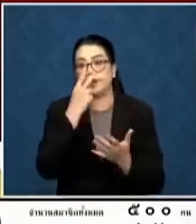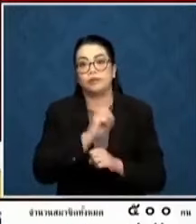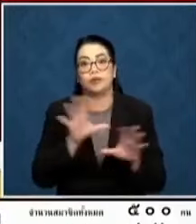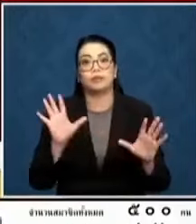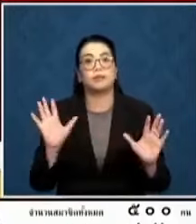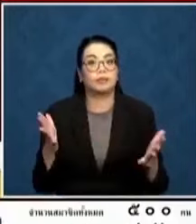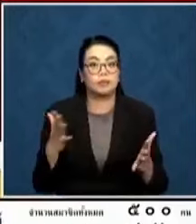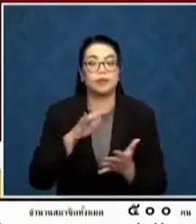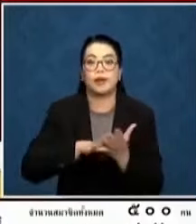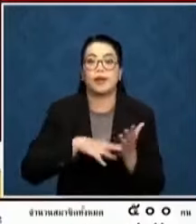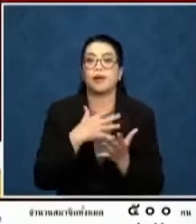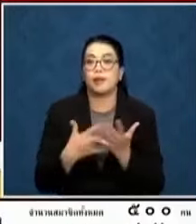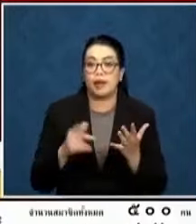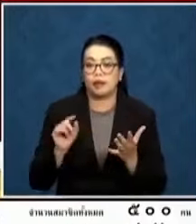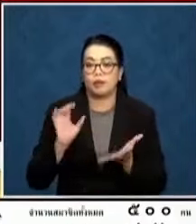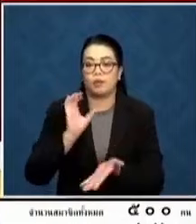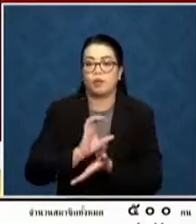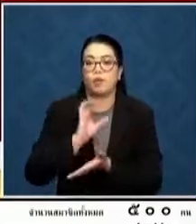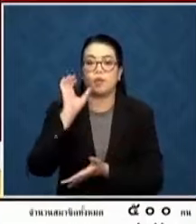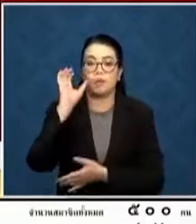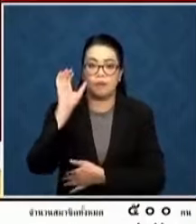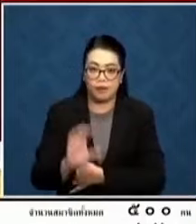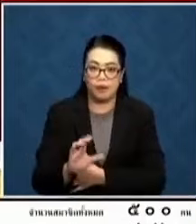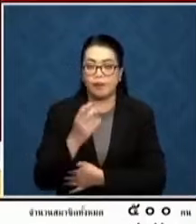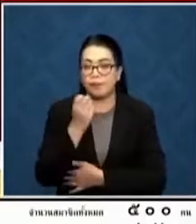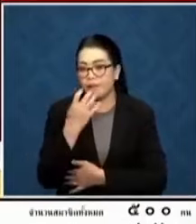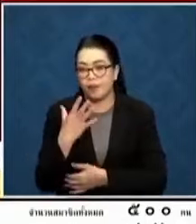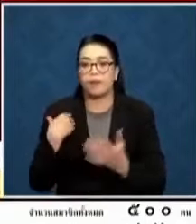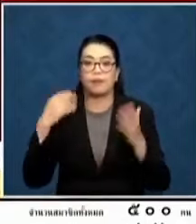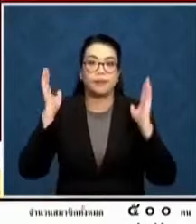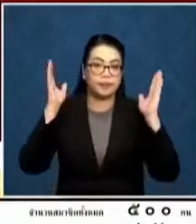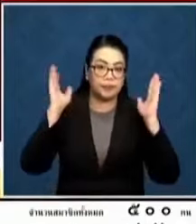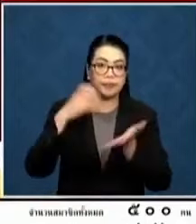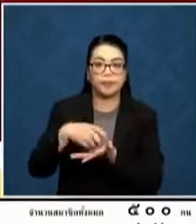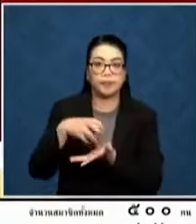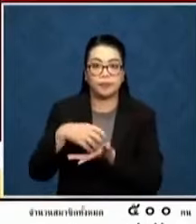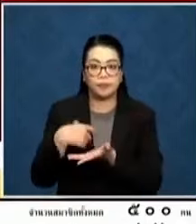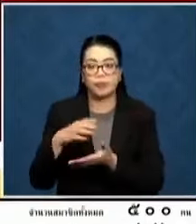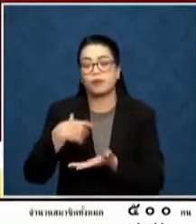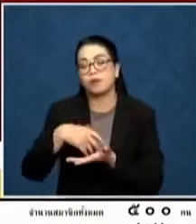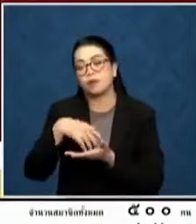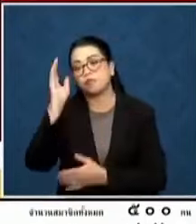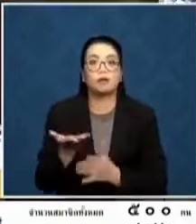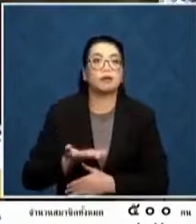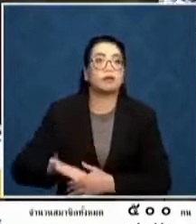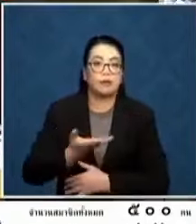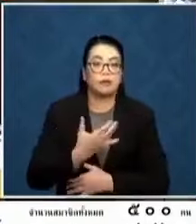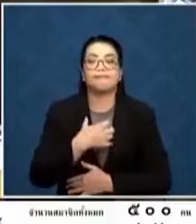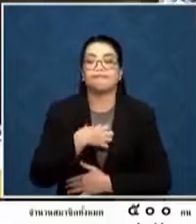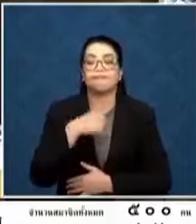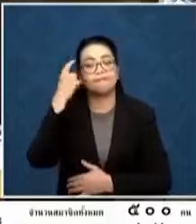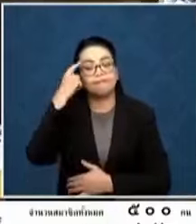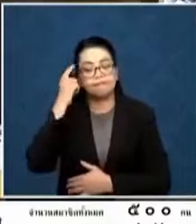าลเก่าทำไว้อะ จะได้รู้นะคะ บ้านเมืองมันก็ชิบหายหมดถ้าแบบนั้น อ ะอย่างโครงการนี้ก่อสร้างยังไม่เสร็จเอาเลิกเพราะว่าเป็นโครง